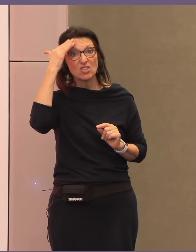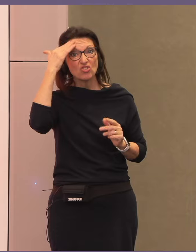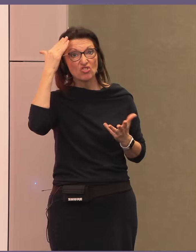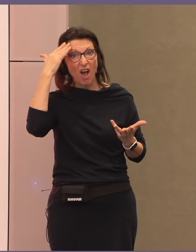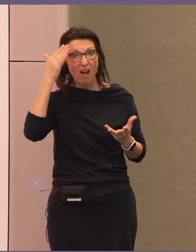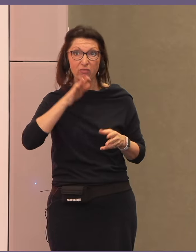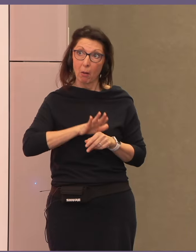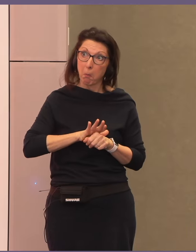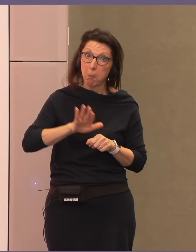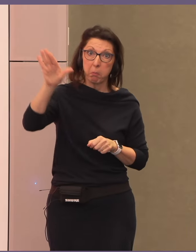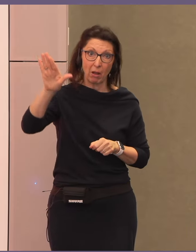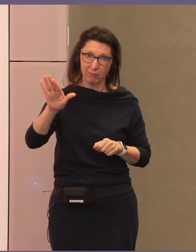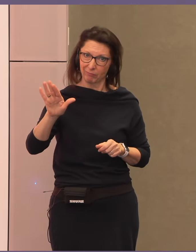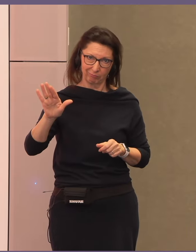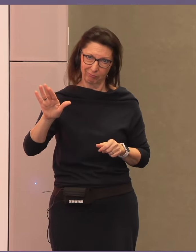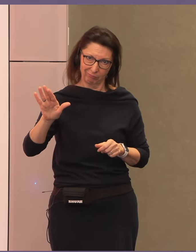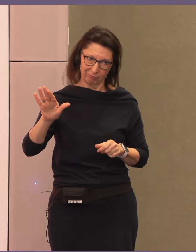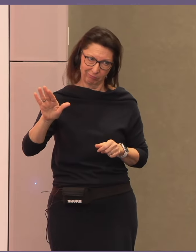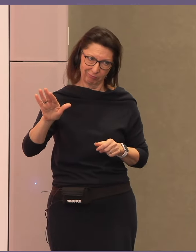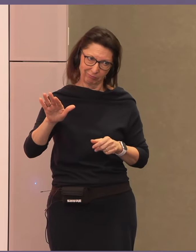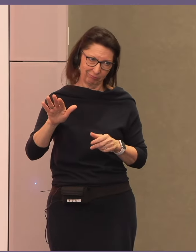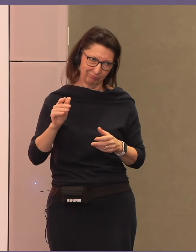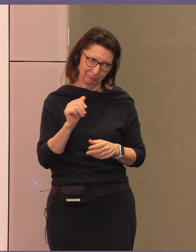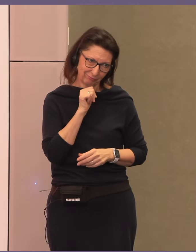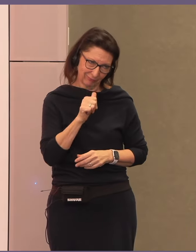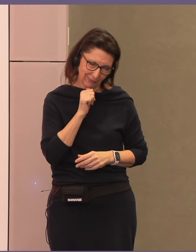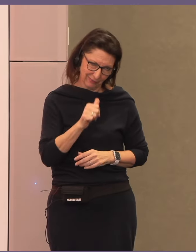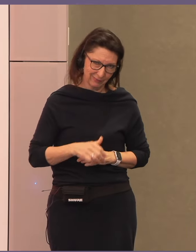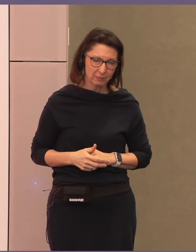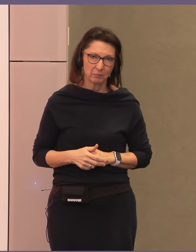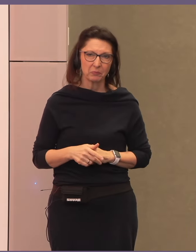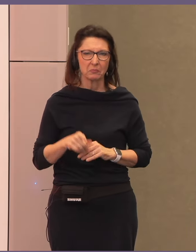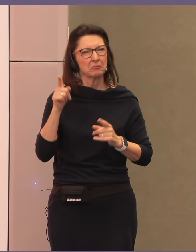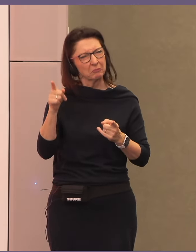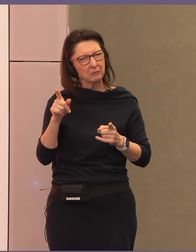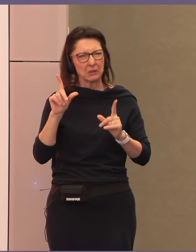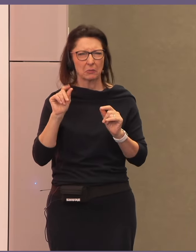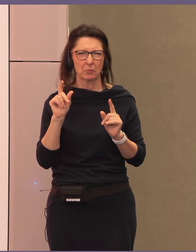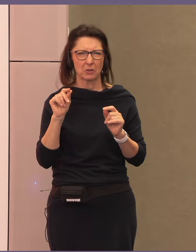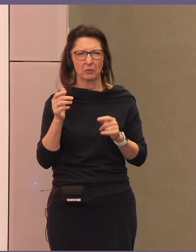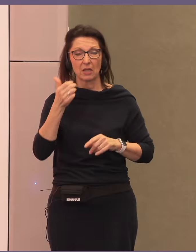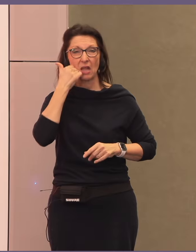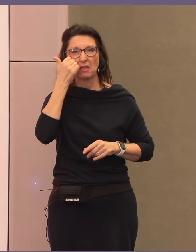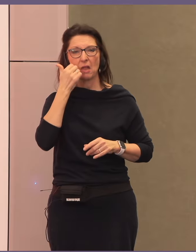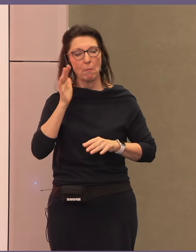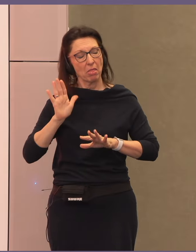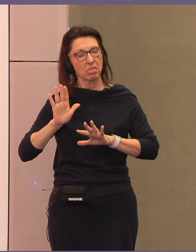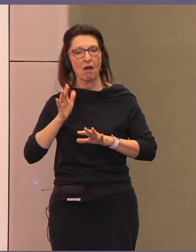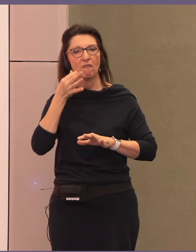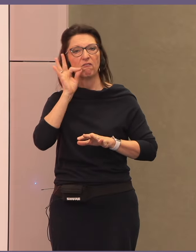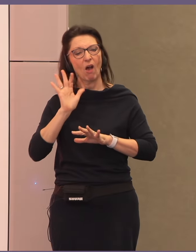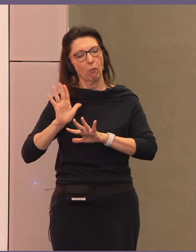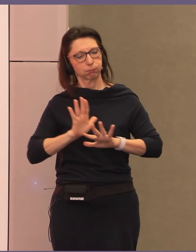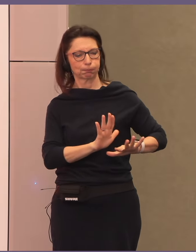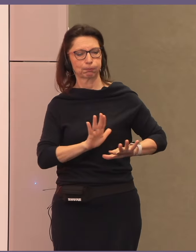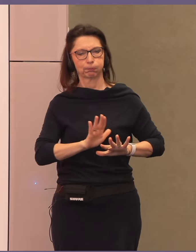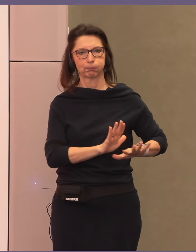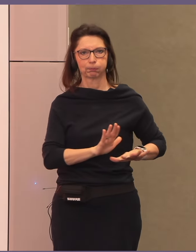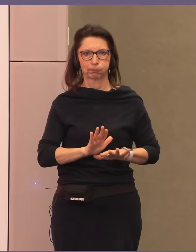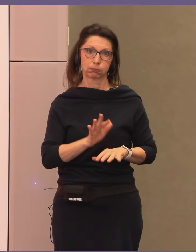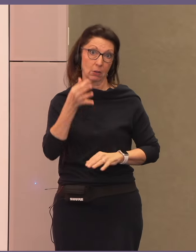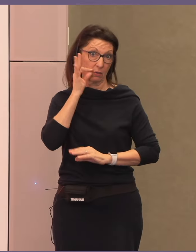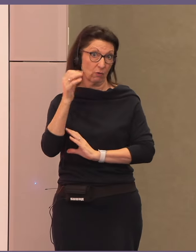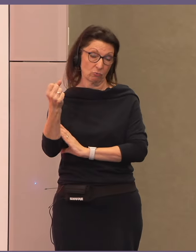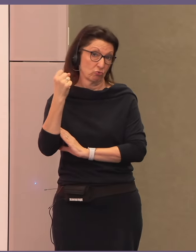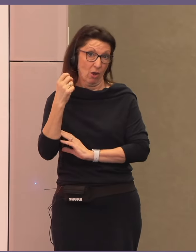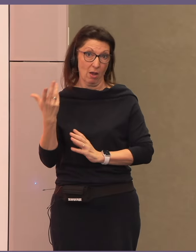enge Grenzen. Nun, und diese gemeinsame Zurückdrängung von Seiten der Männer war eben außerordentlich stark. Und